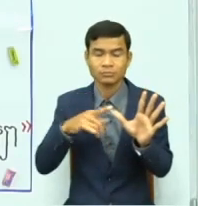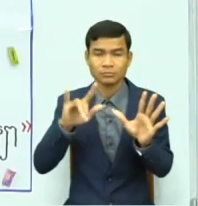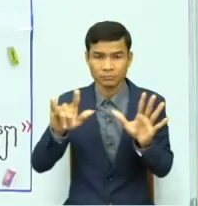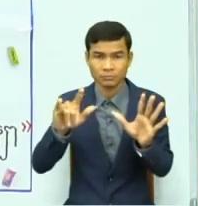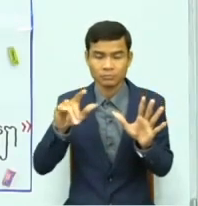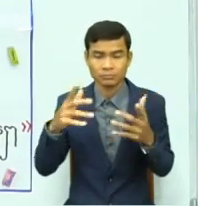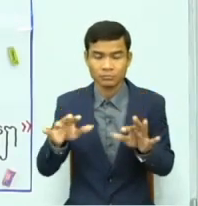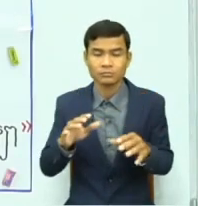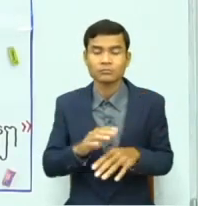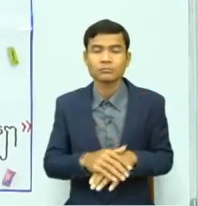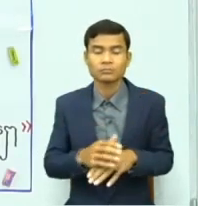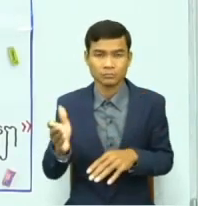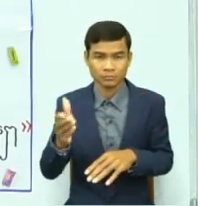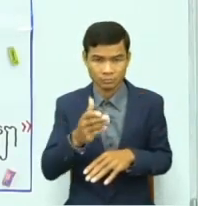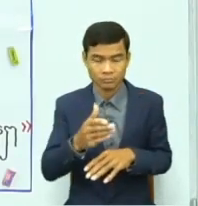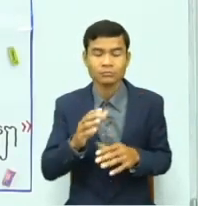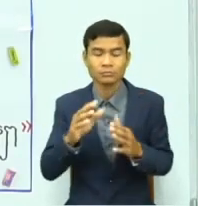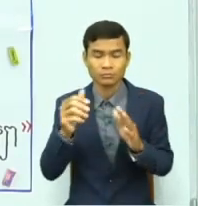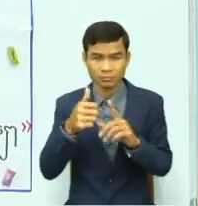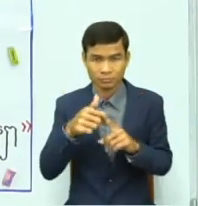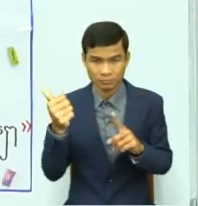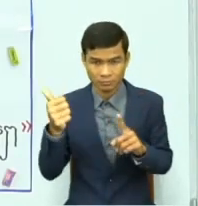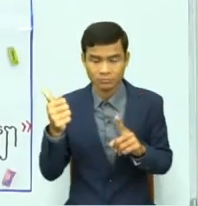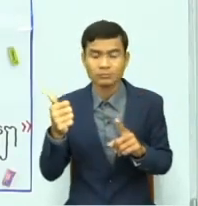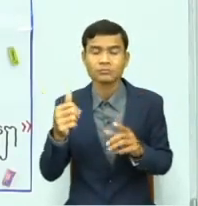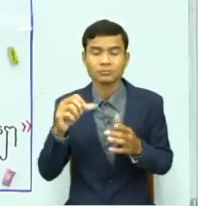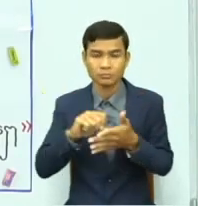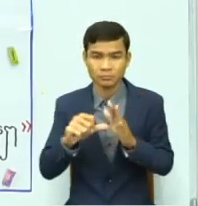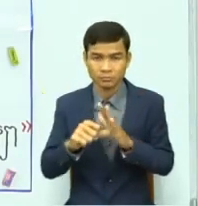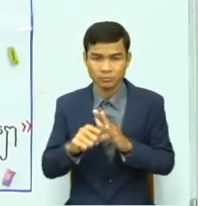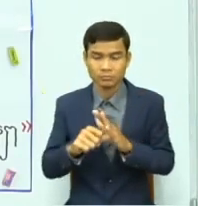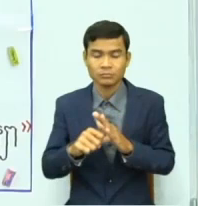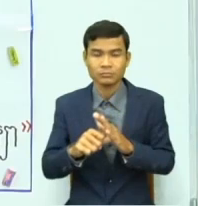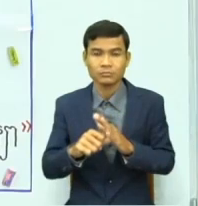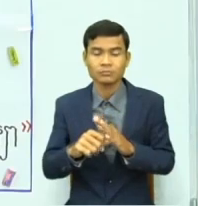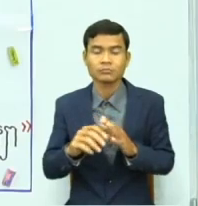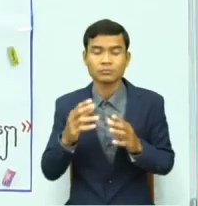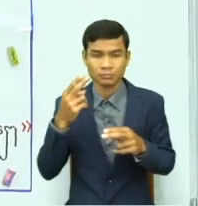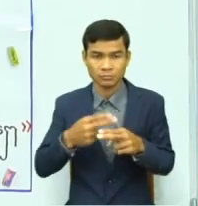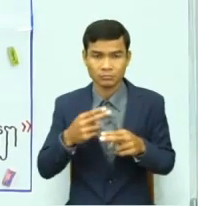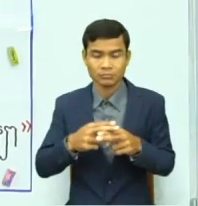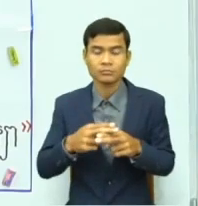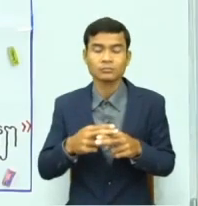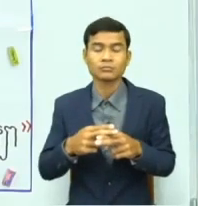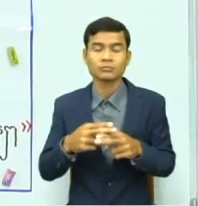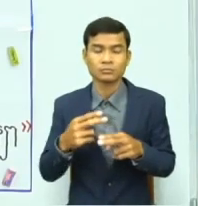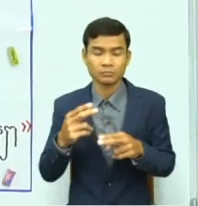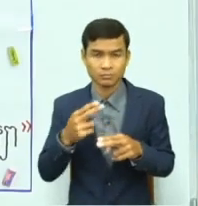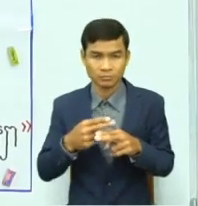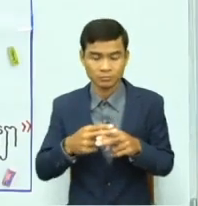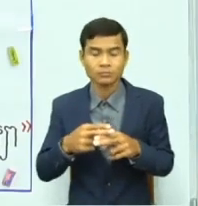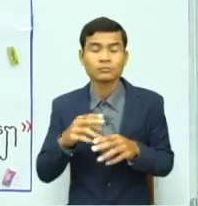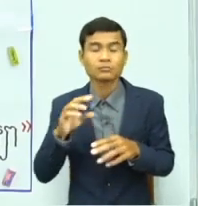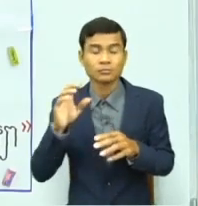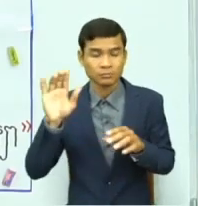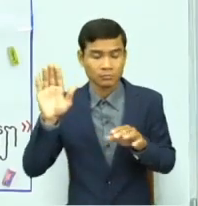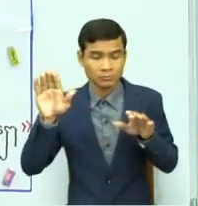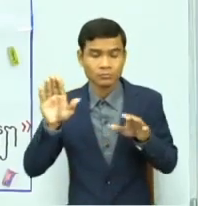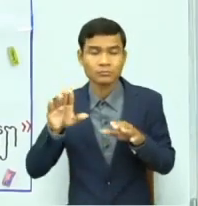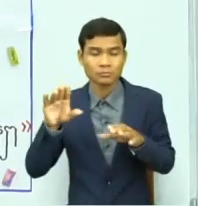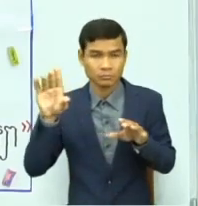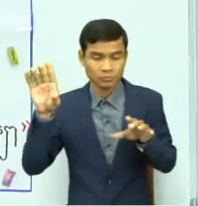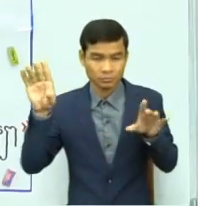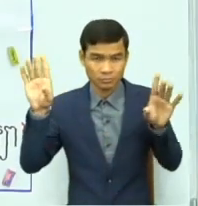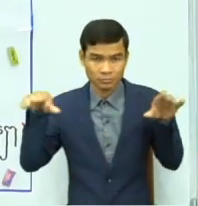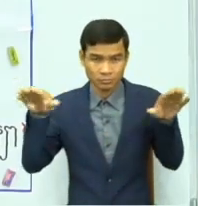priệp thạ bịa chì niếm miếng này thá chúa bạc xây mối bảo phết